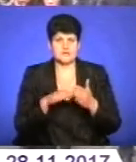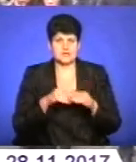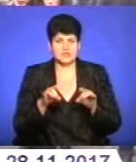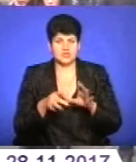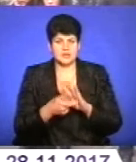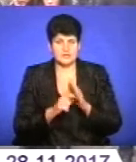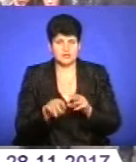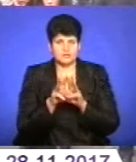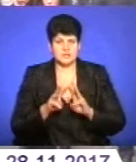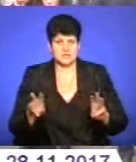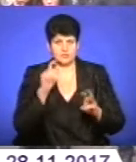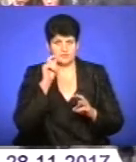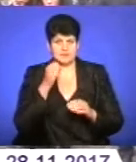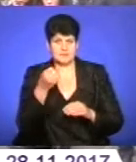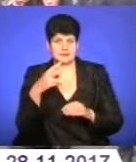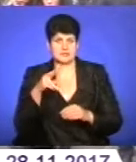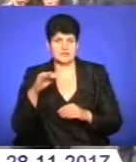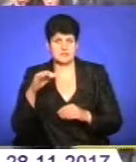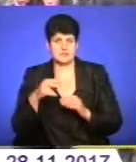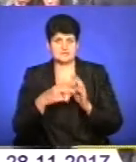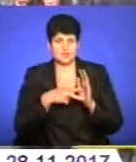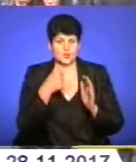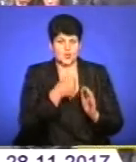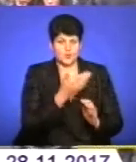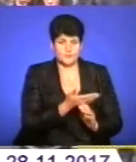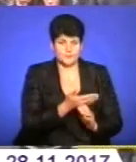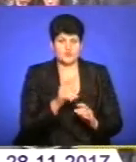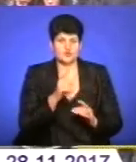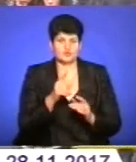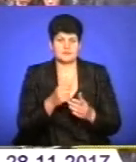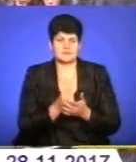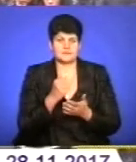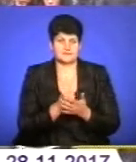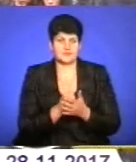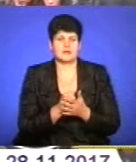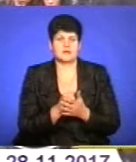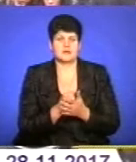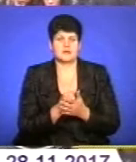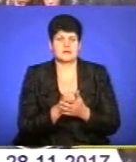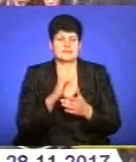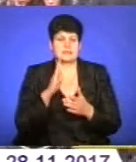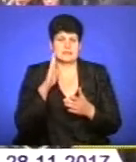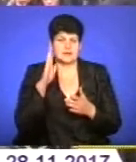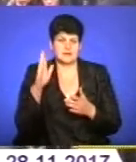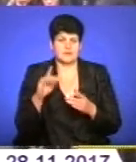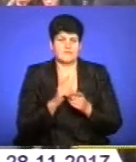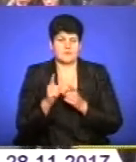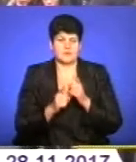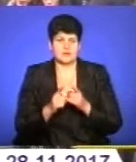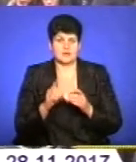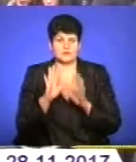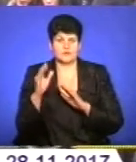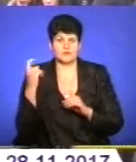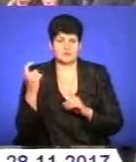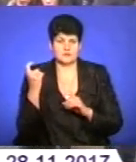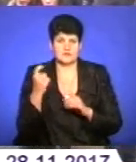Кабінету міністрів України від 15 листопада 2017 року щодо схвалення стратегії реформування лісового господарства, беззаперечної